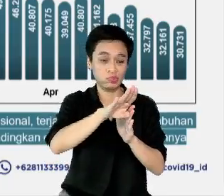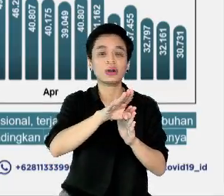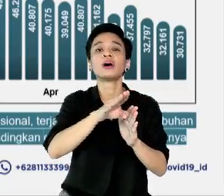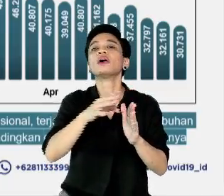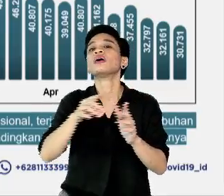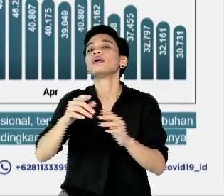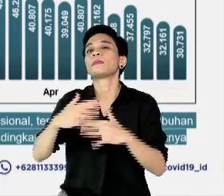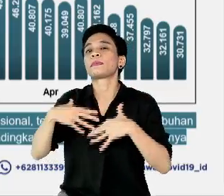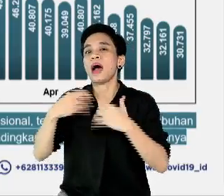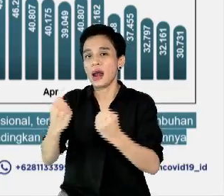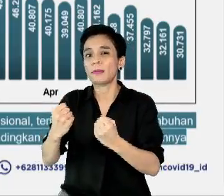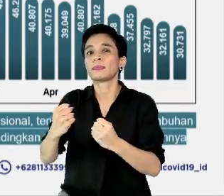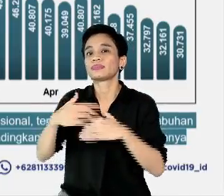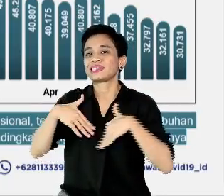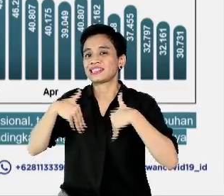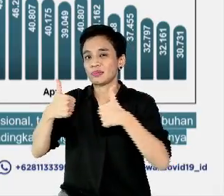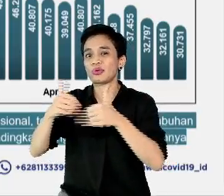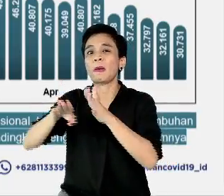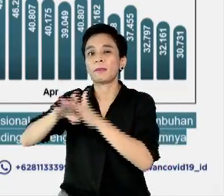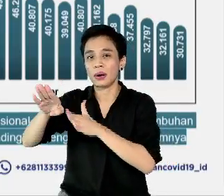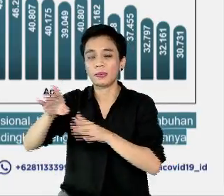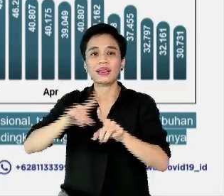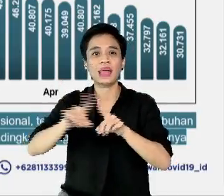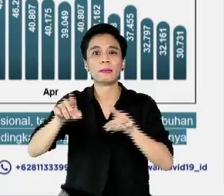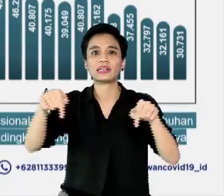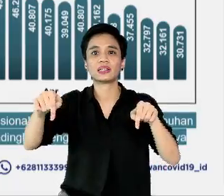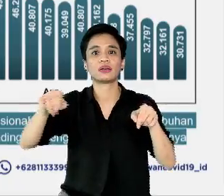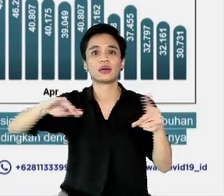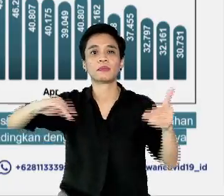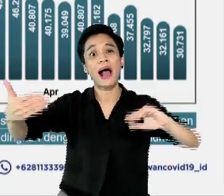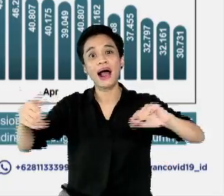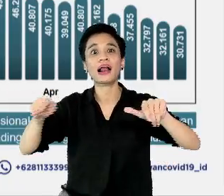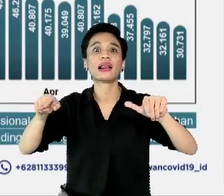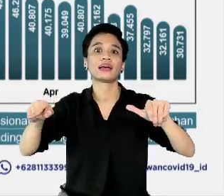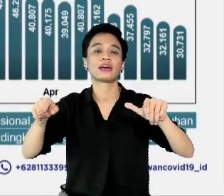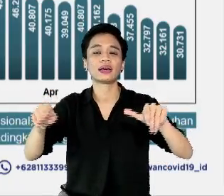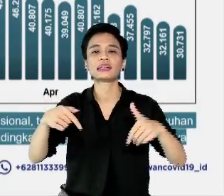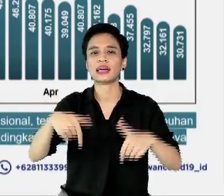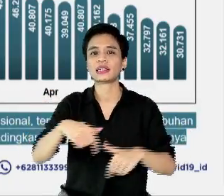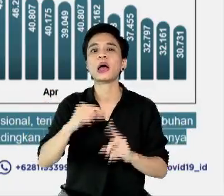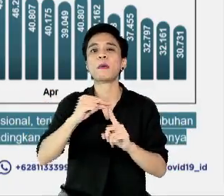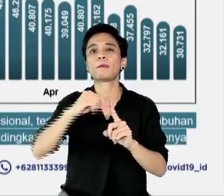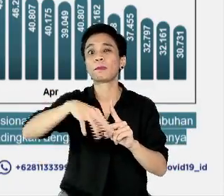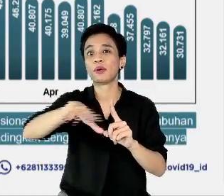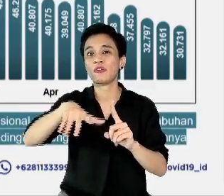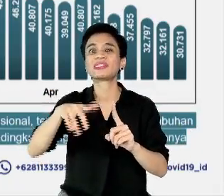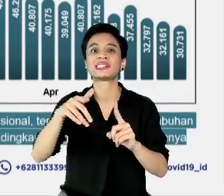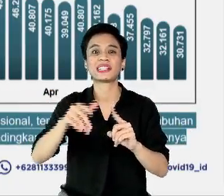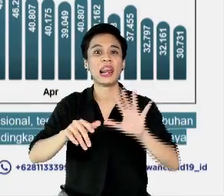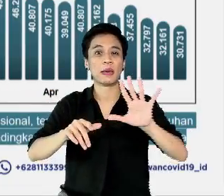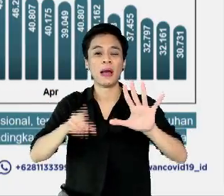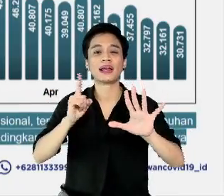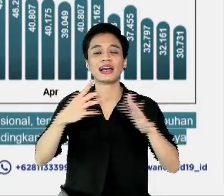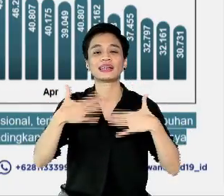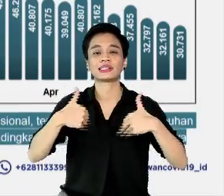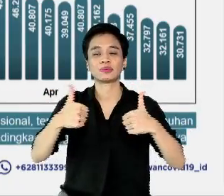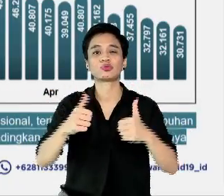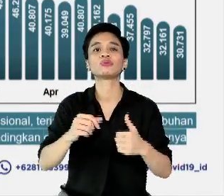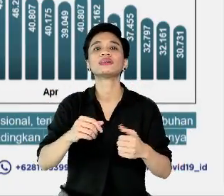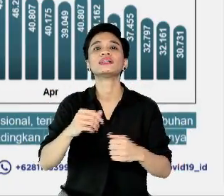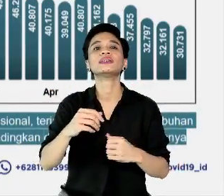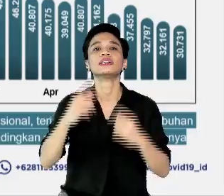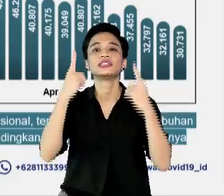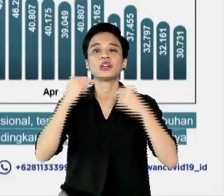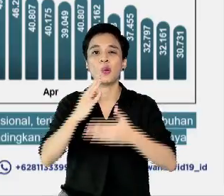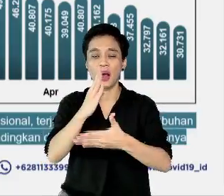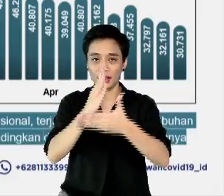pula kesembuhan. Namun, saya tetap mengapresiasi 5 provinsi dengan kesembuhan tertinggi di minggu ini, yaitu Jawa Tengah,